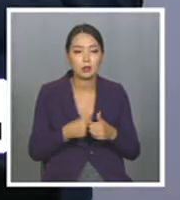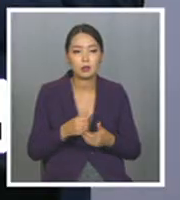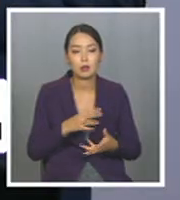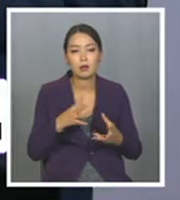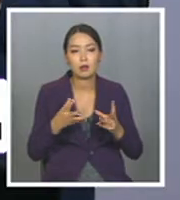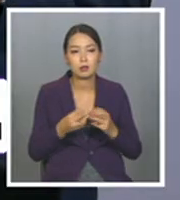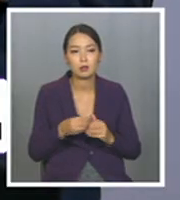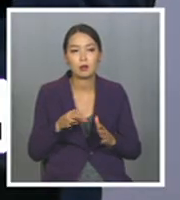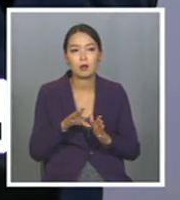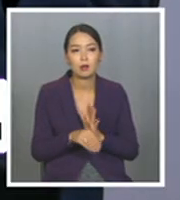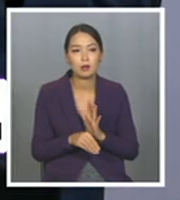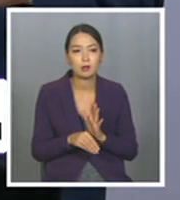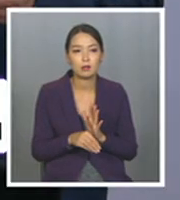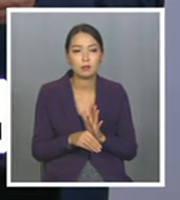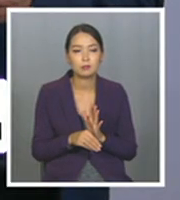қатарында бұл